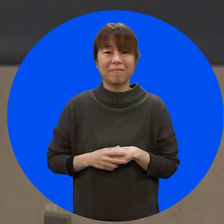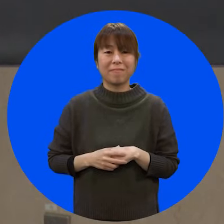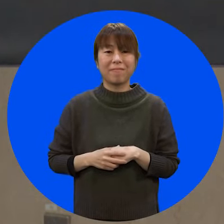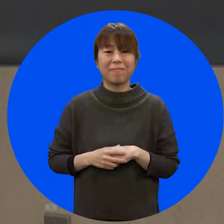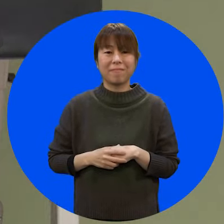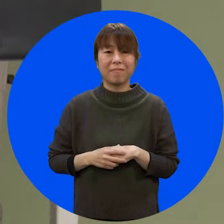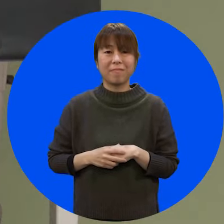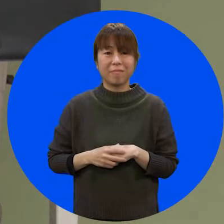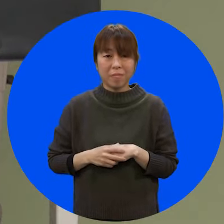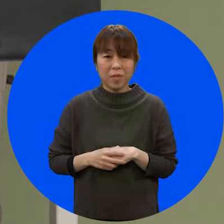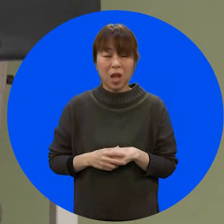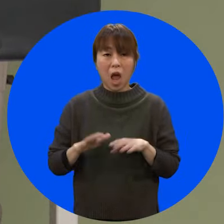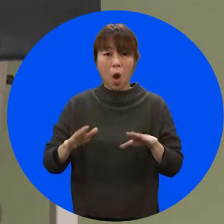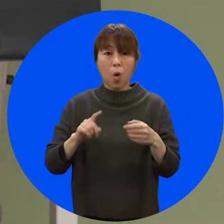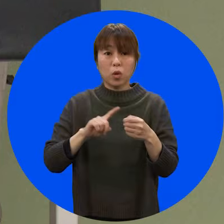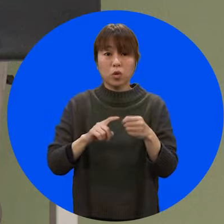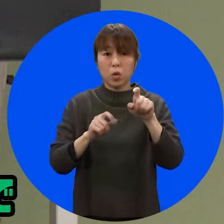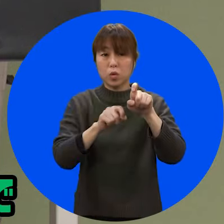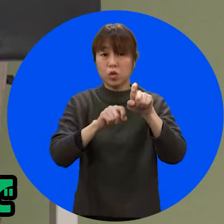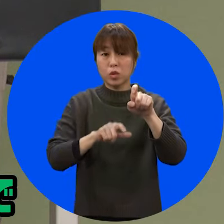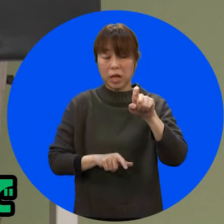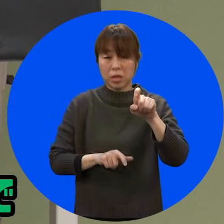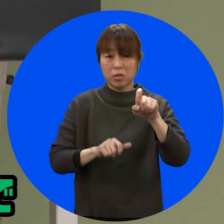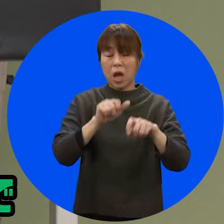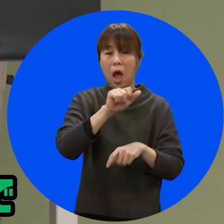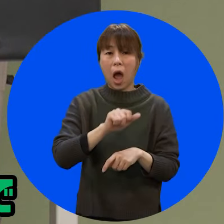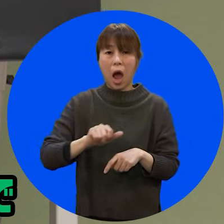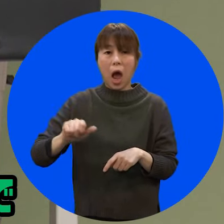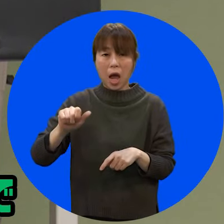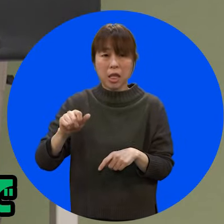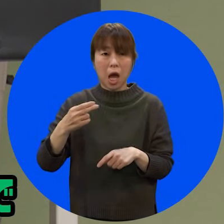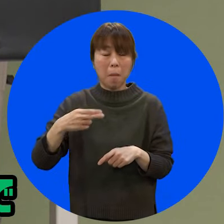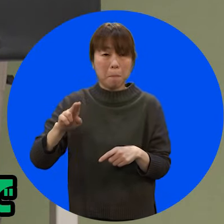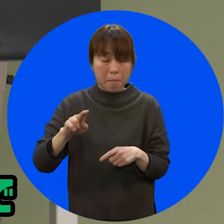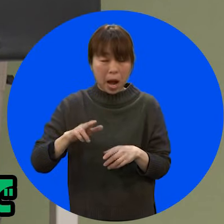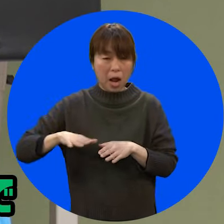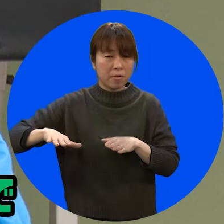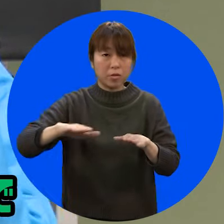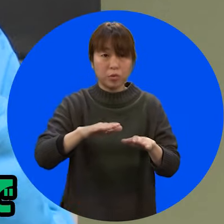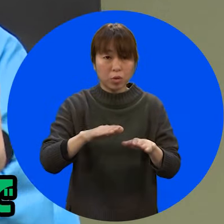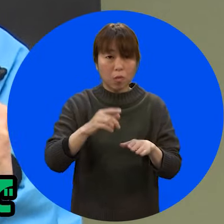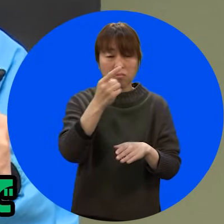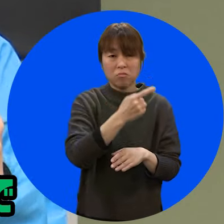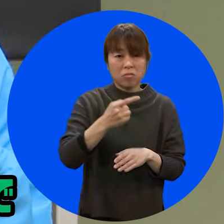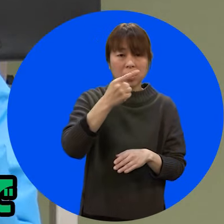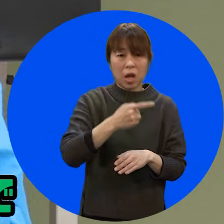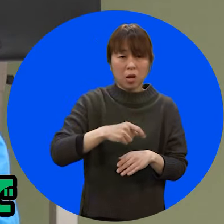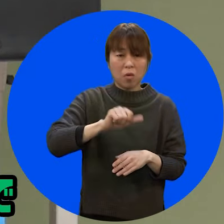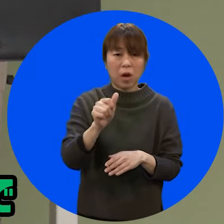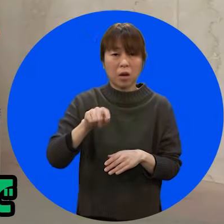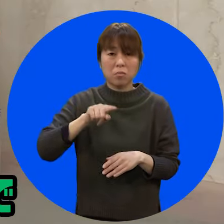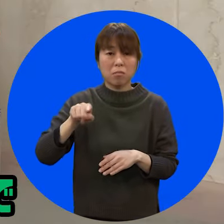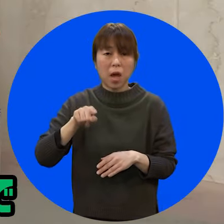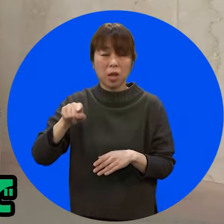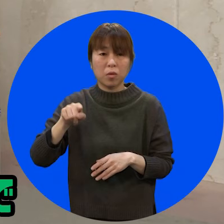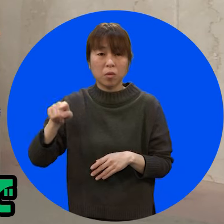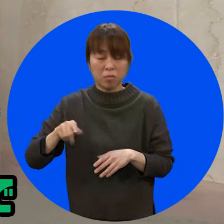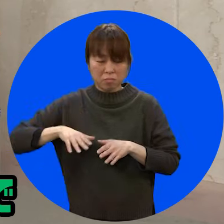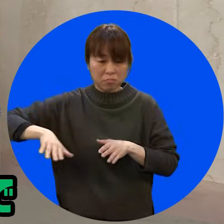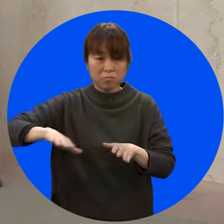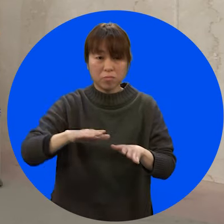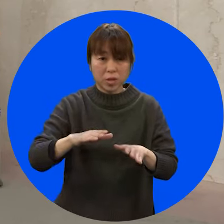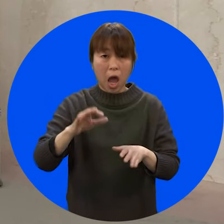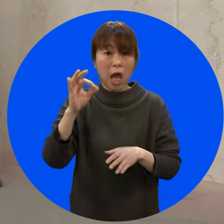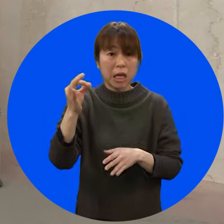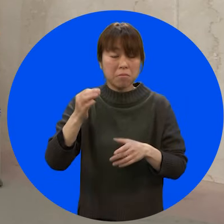。 具体的な目標としては今年行われる10月に行われる、アジアパラと1500